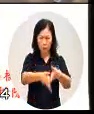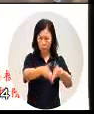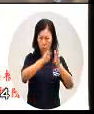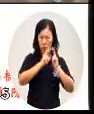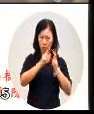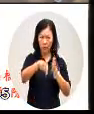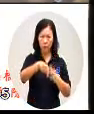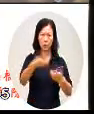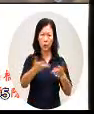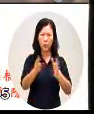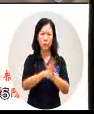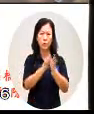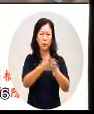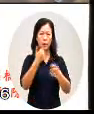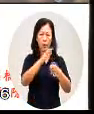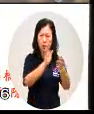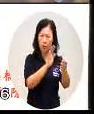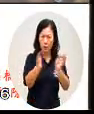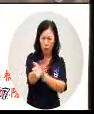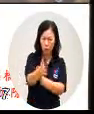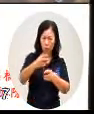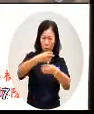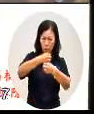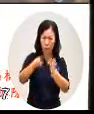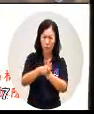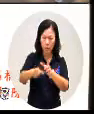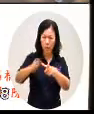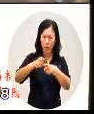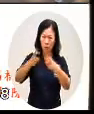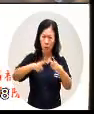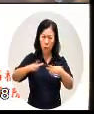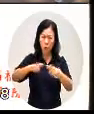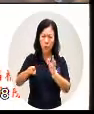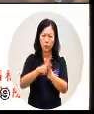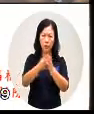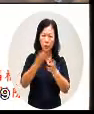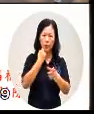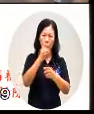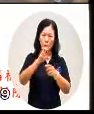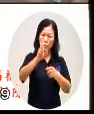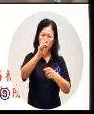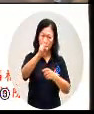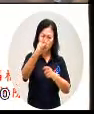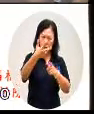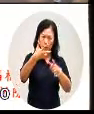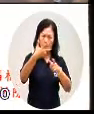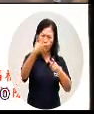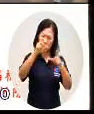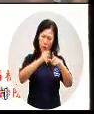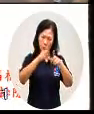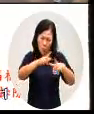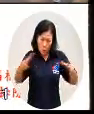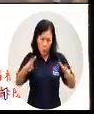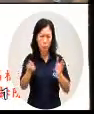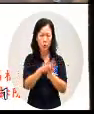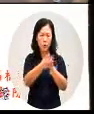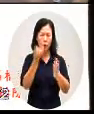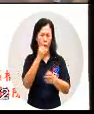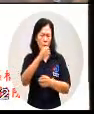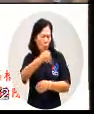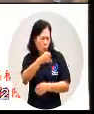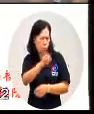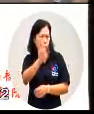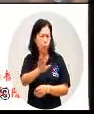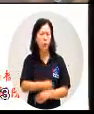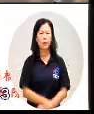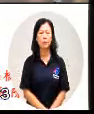个右昌森林公园这七号公园，这个带状公园十七公顷的吼，真歹，因过镰仓